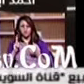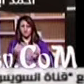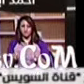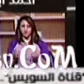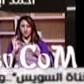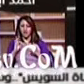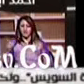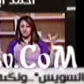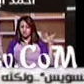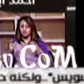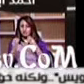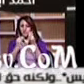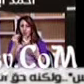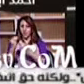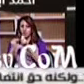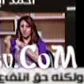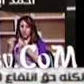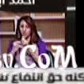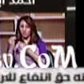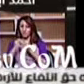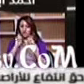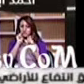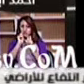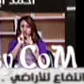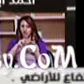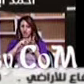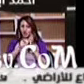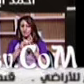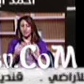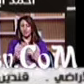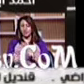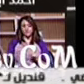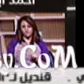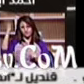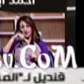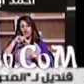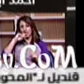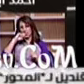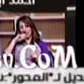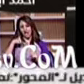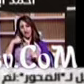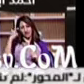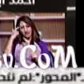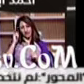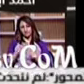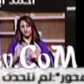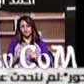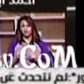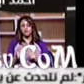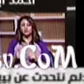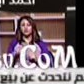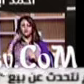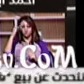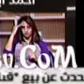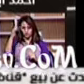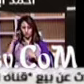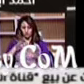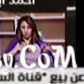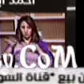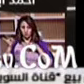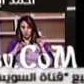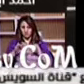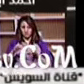اس كله بيحصل كده واحنا كشعب مش واخدين على كده وبقول لك هنندم وان شاء الله ربنا يحفظ مصر يا دكتور يا رب شكرا جزيلا المهندس